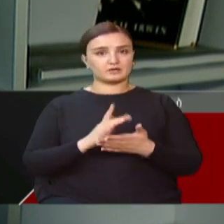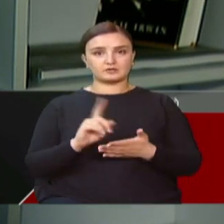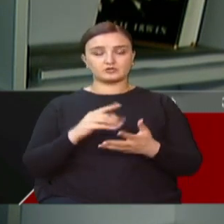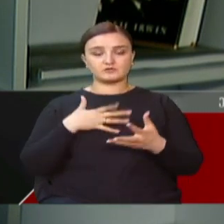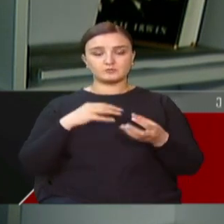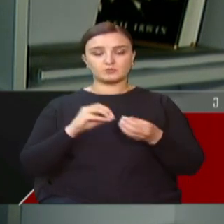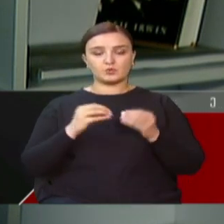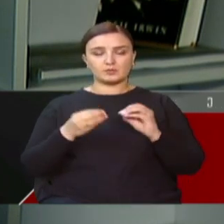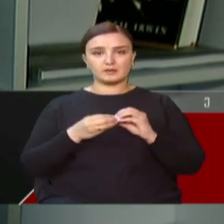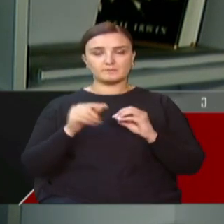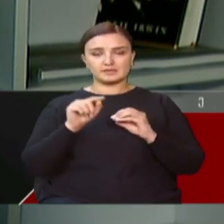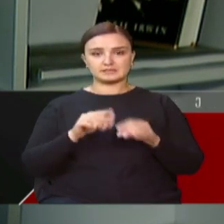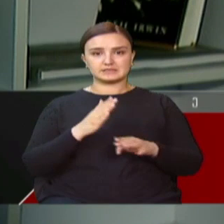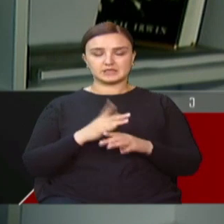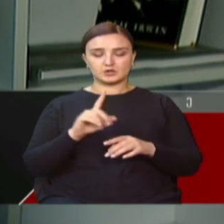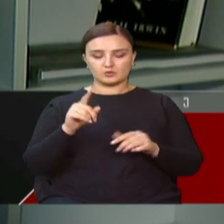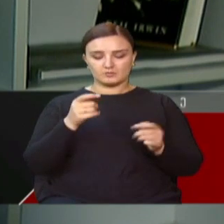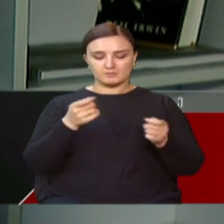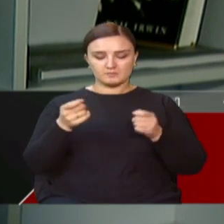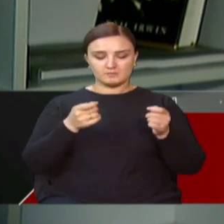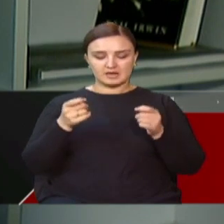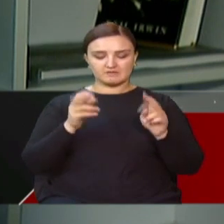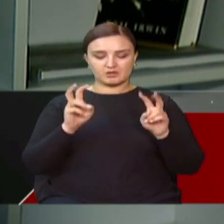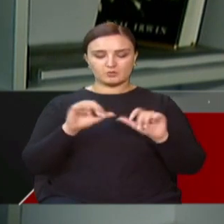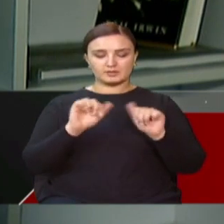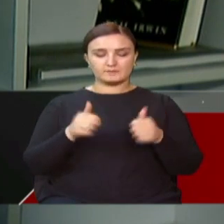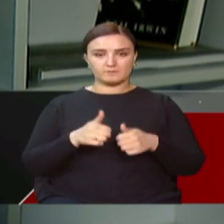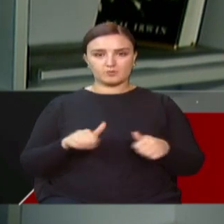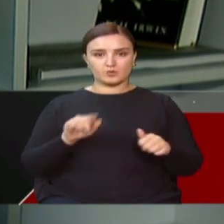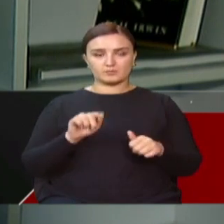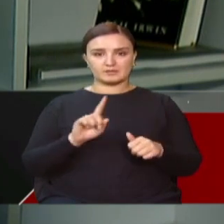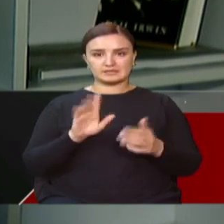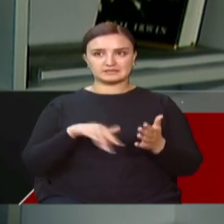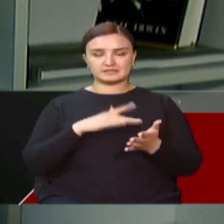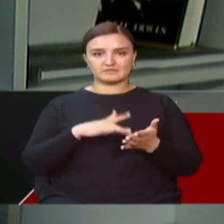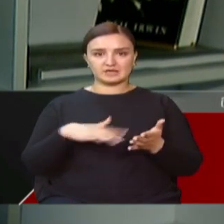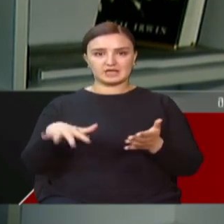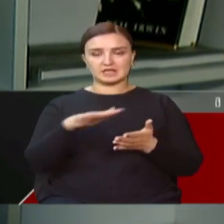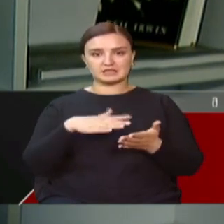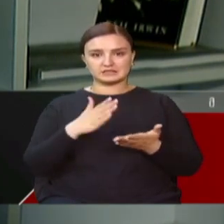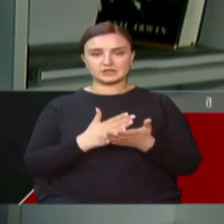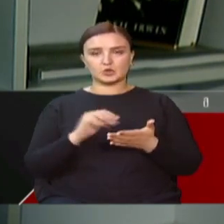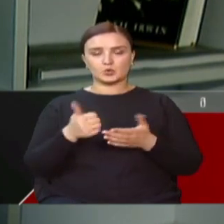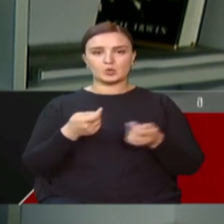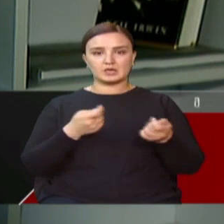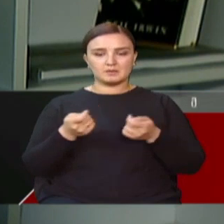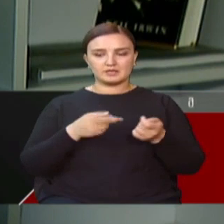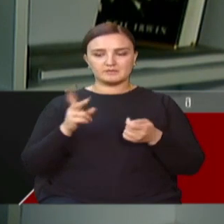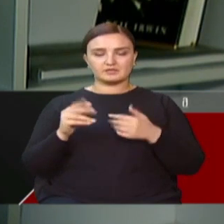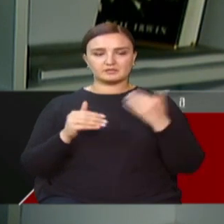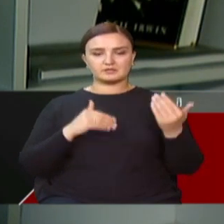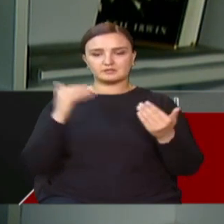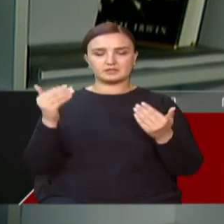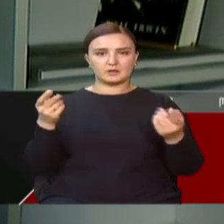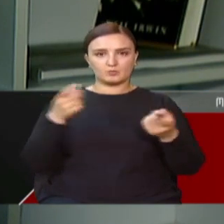Arsitrom, is martul obiti designi. Romelic, Kweqana Sauksan, Rogori, Marteba, Vinvizia, Damok,